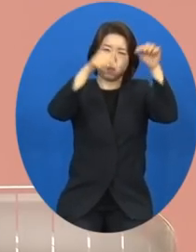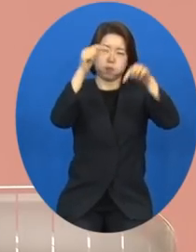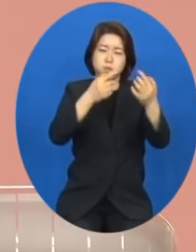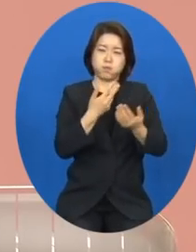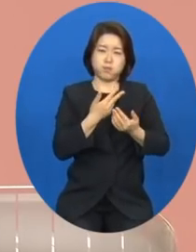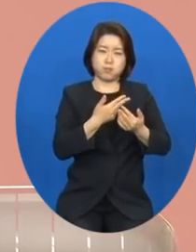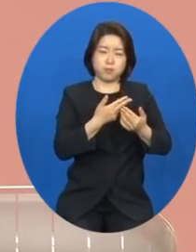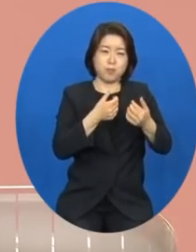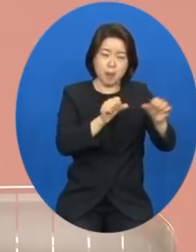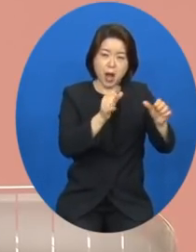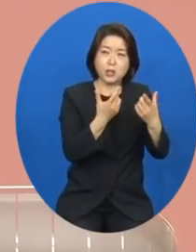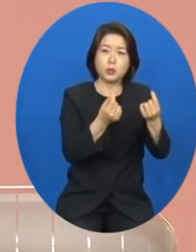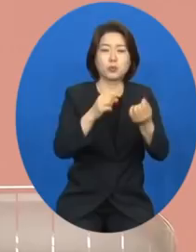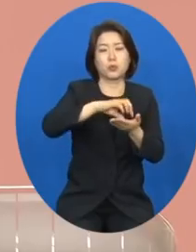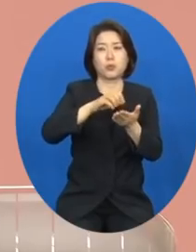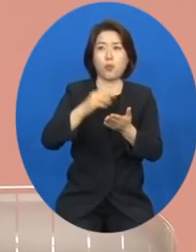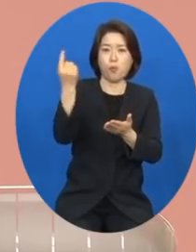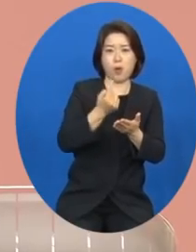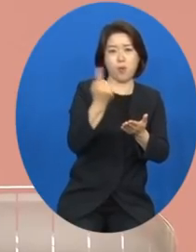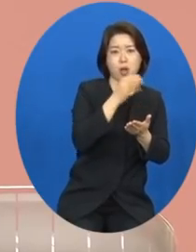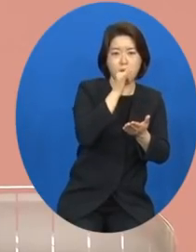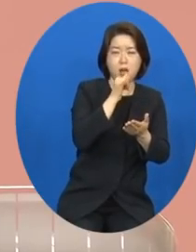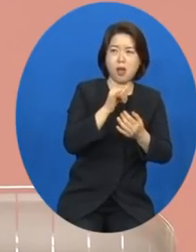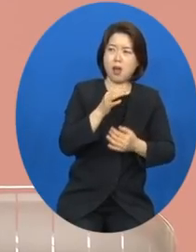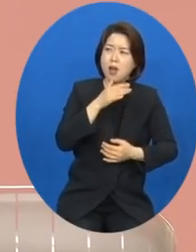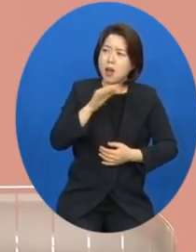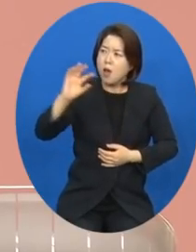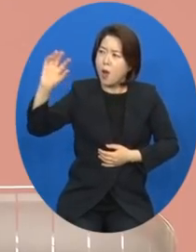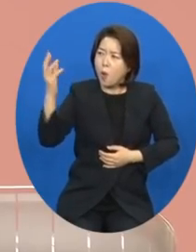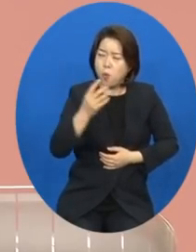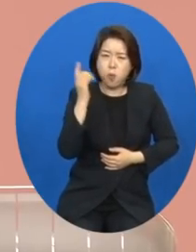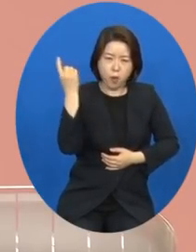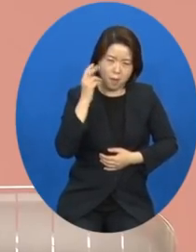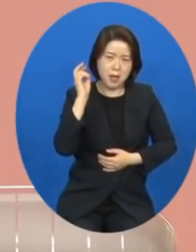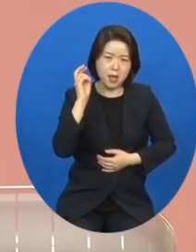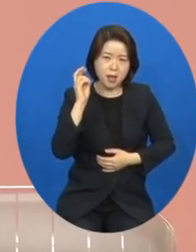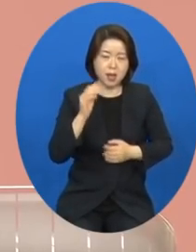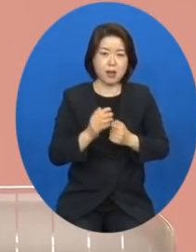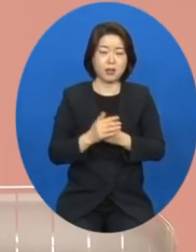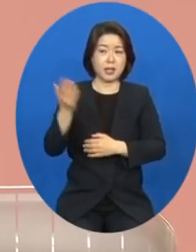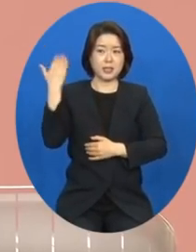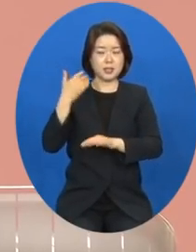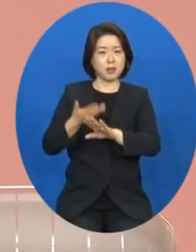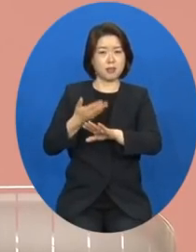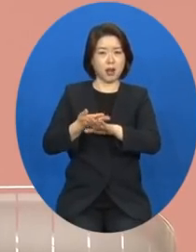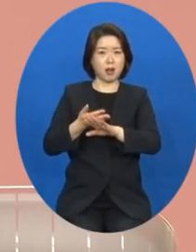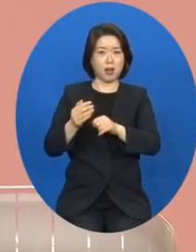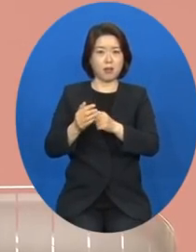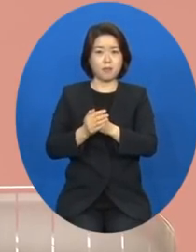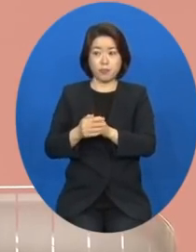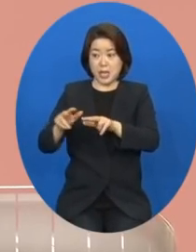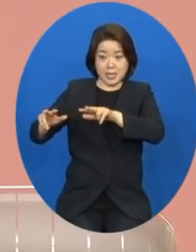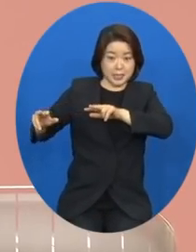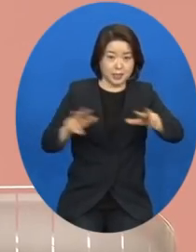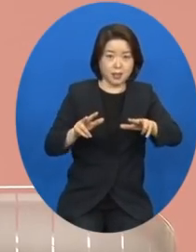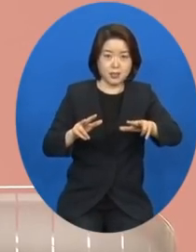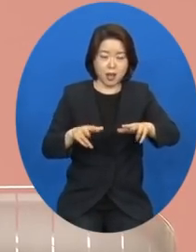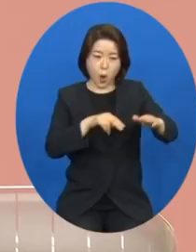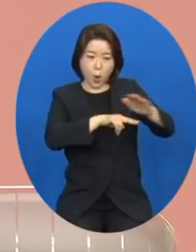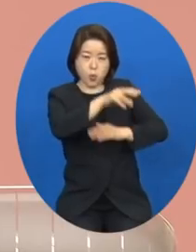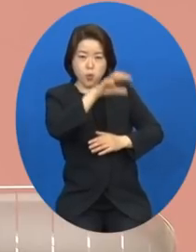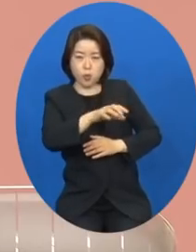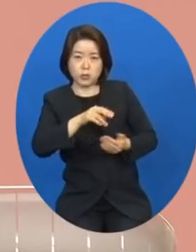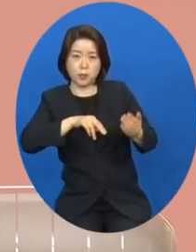떨어지는 거예요 야 이래도 정말 토네이도 오겠구나 아니나 다를까 예전과 경과 달라요 당장 대피소로 피하라는